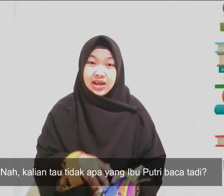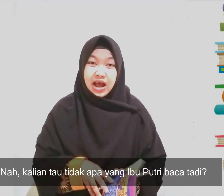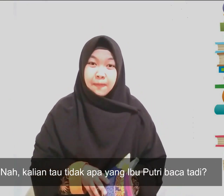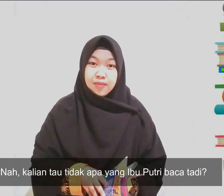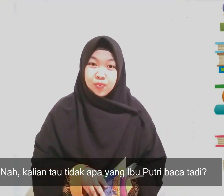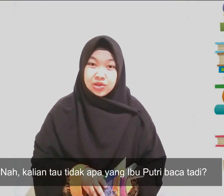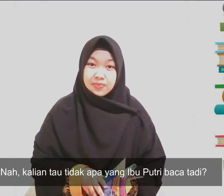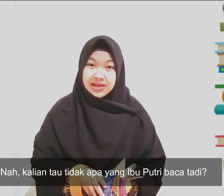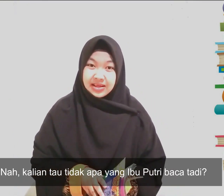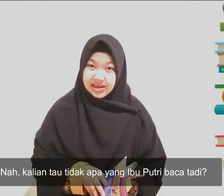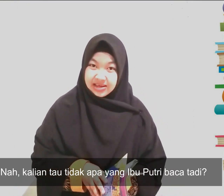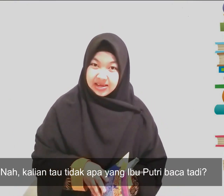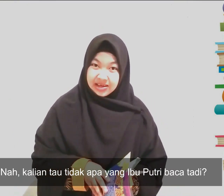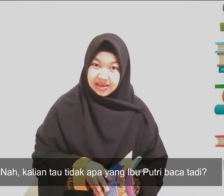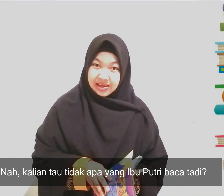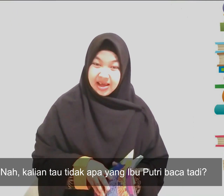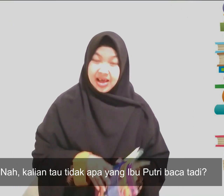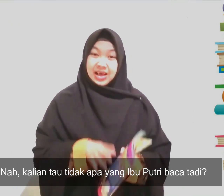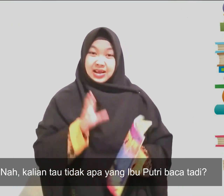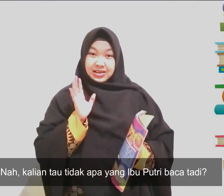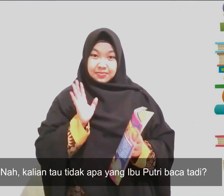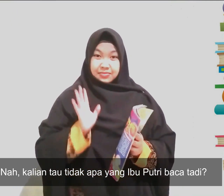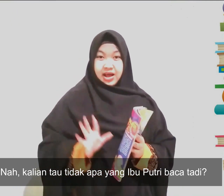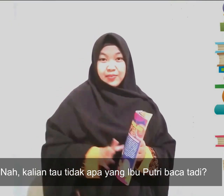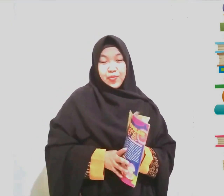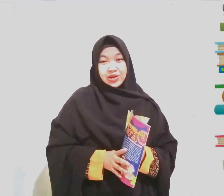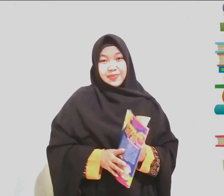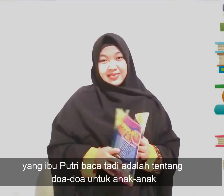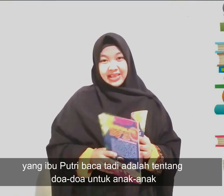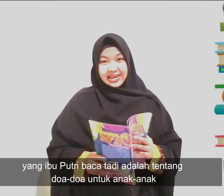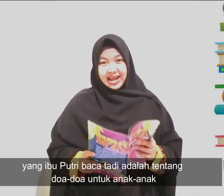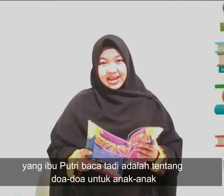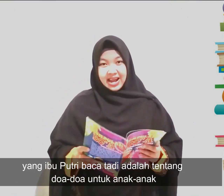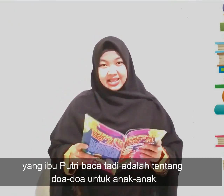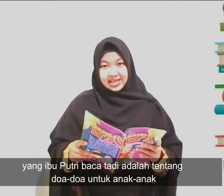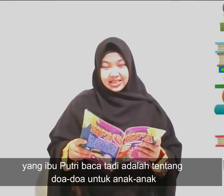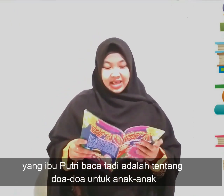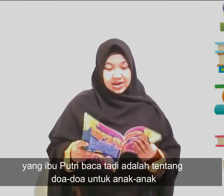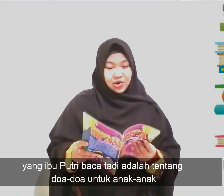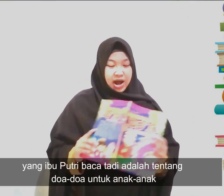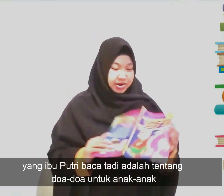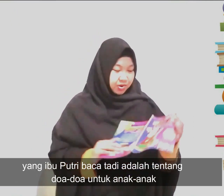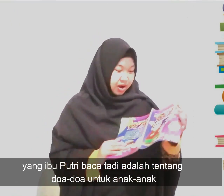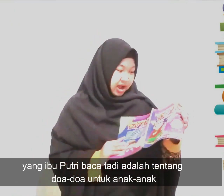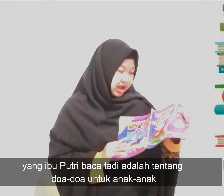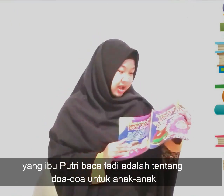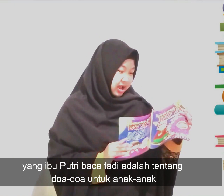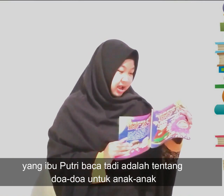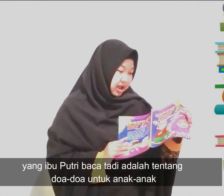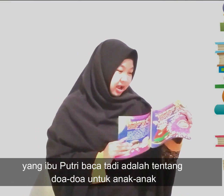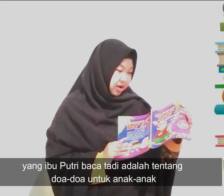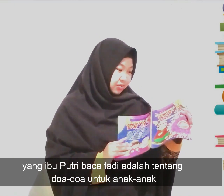kalian tahu tidak apa Ibu Putri baca tadi? Yang Ibu Putri baca tadi adalah tentang